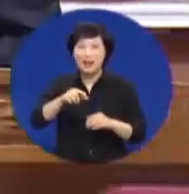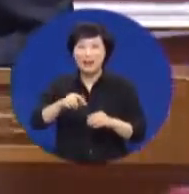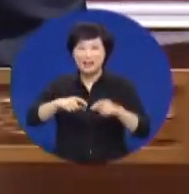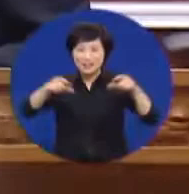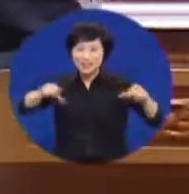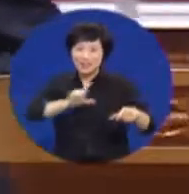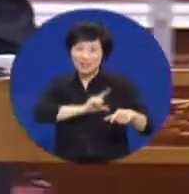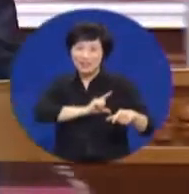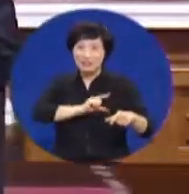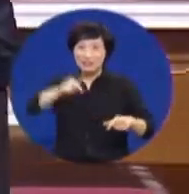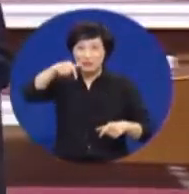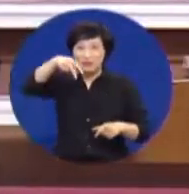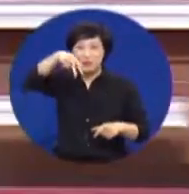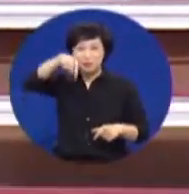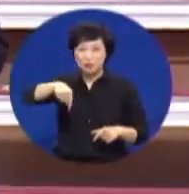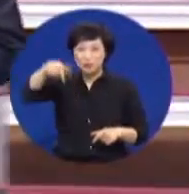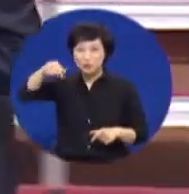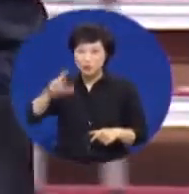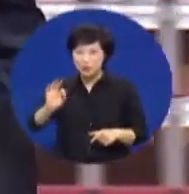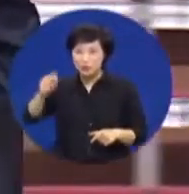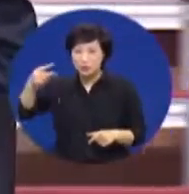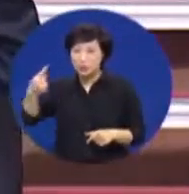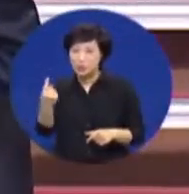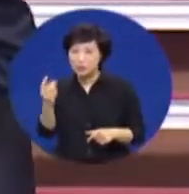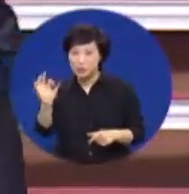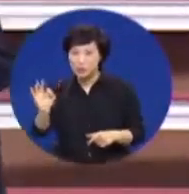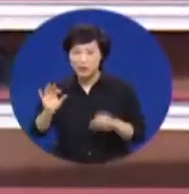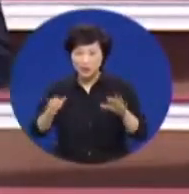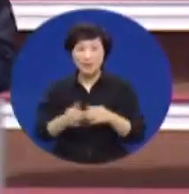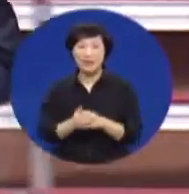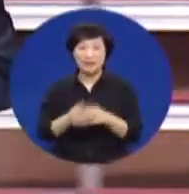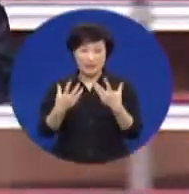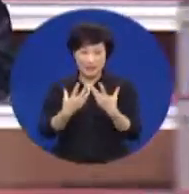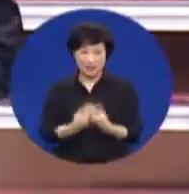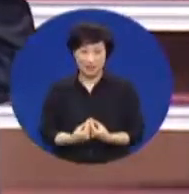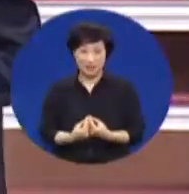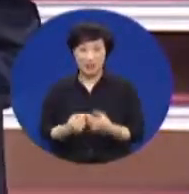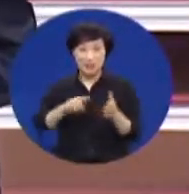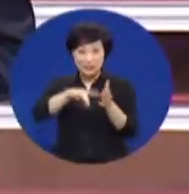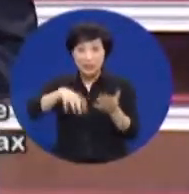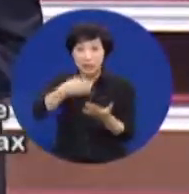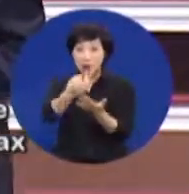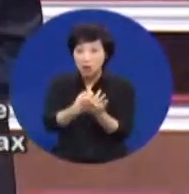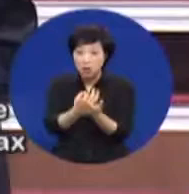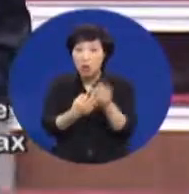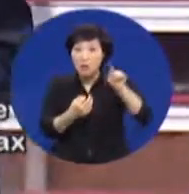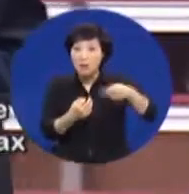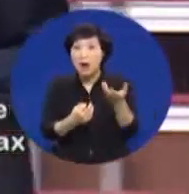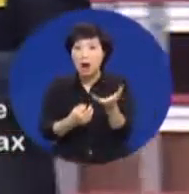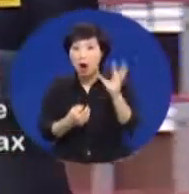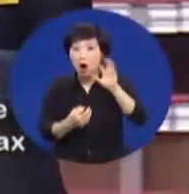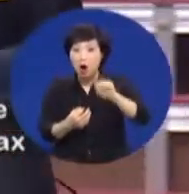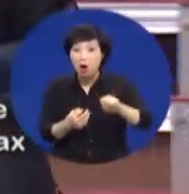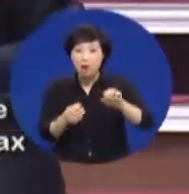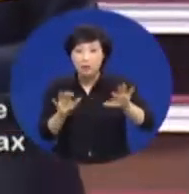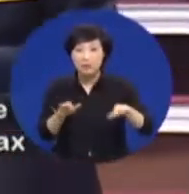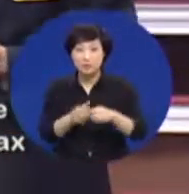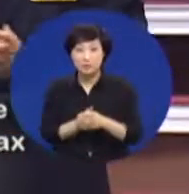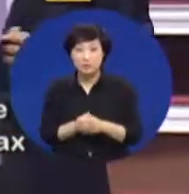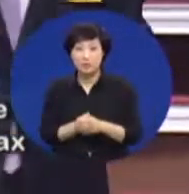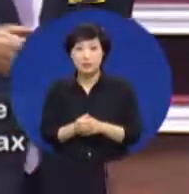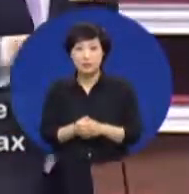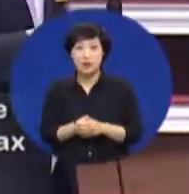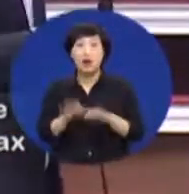수공동에 세금을 100억을 받아라 했으면 세금을 매겨주는 게